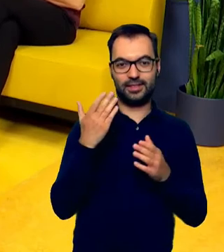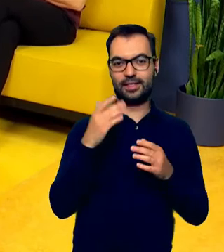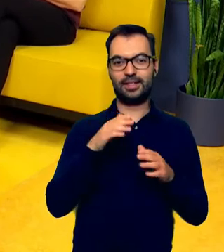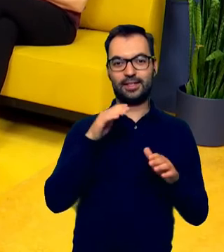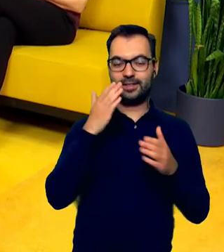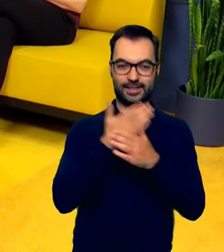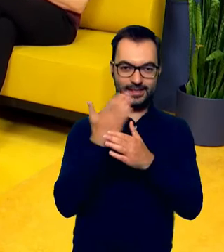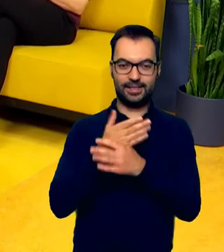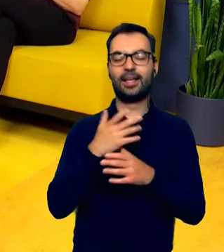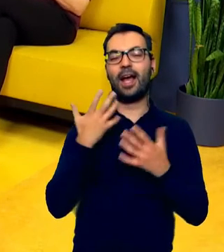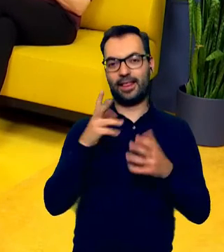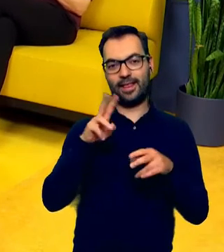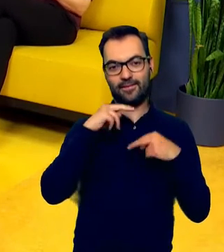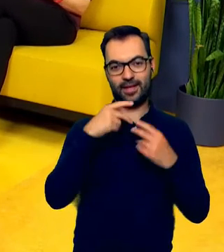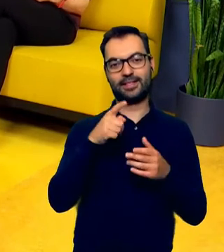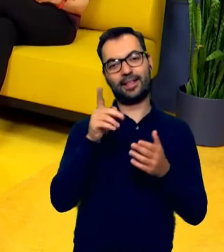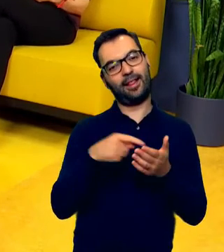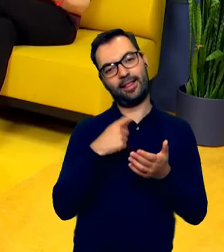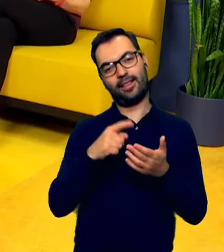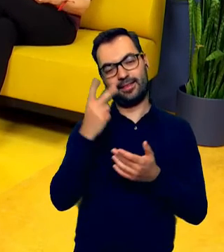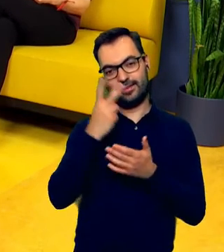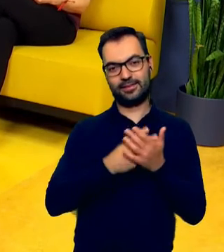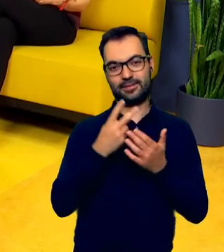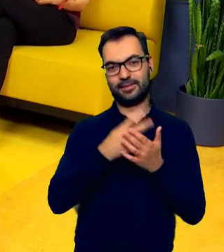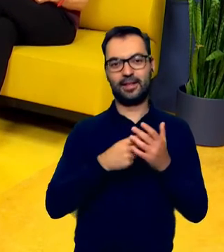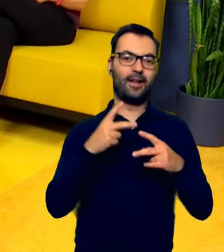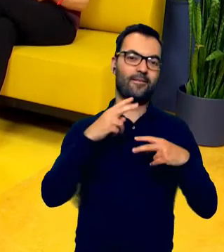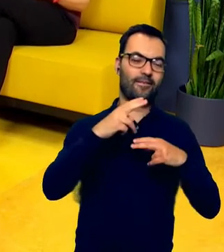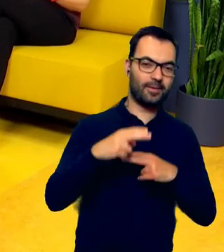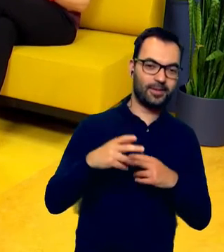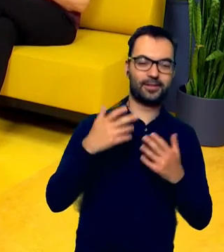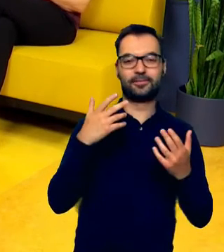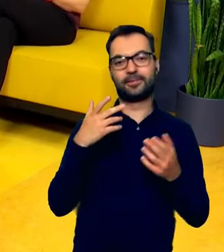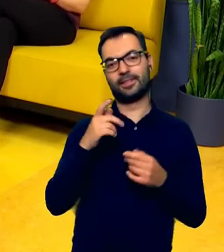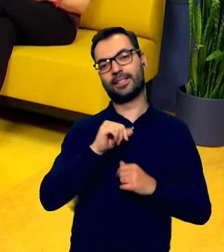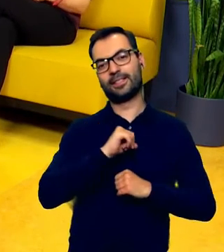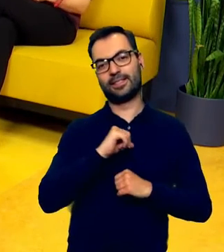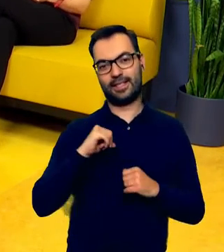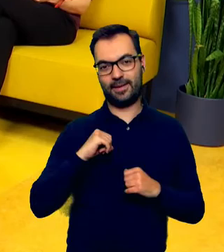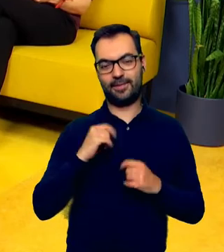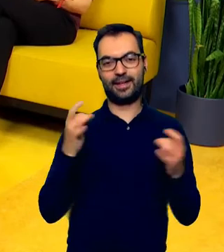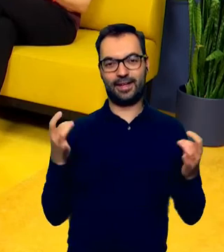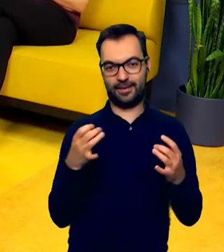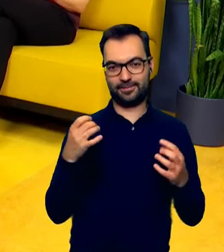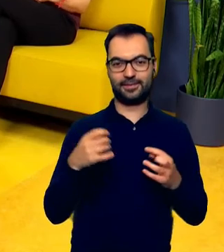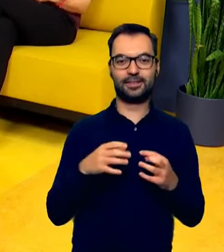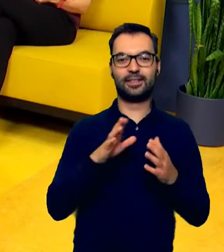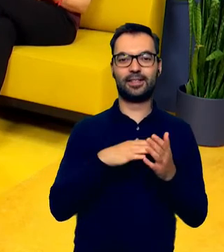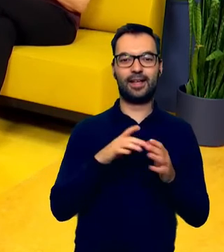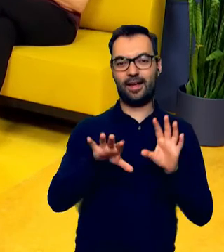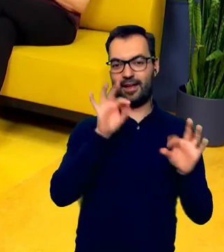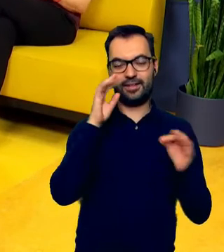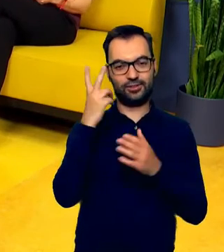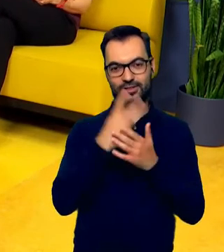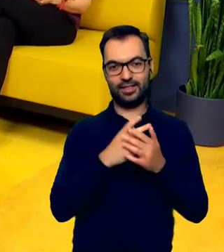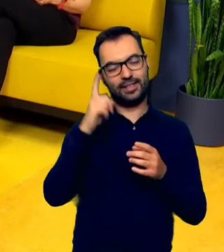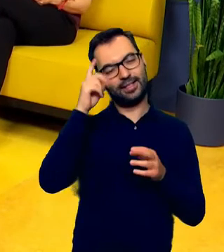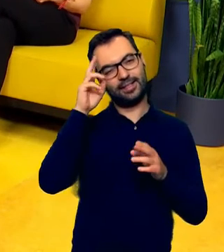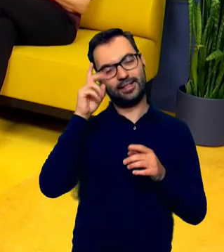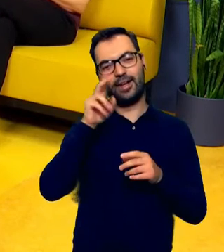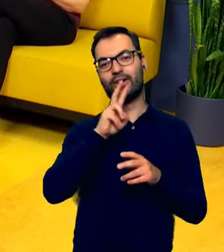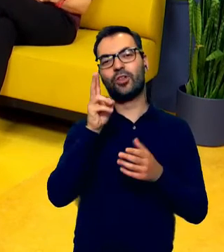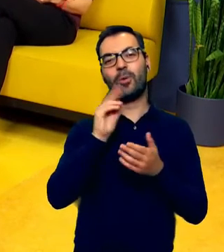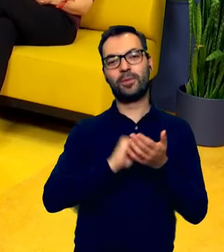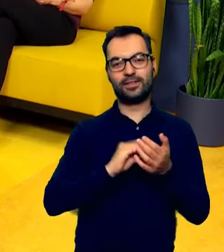pozakładana w różnych miejscach, wracam sobie po prostu do jakiejś części i prowadzę własną grę, czyli grę pod tytułem Na wyrywki, czytanie i zgadywanie,